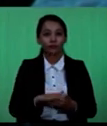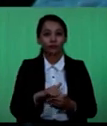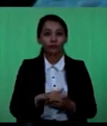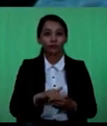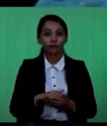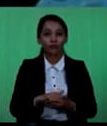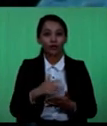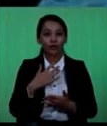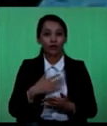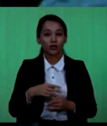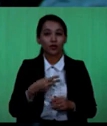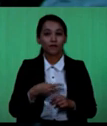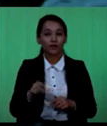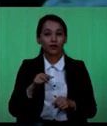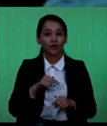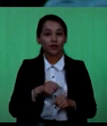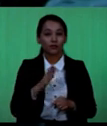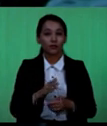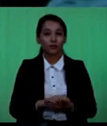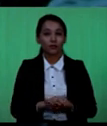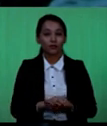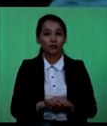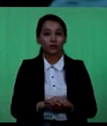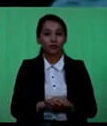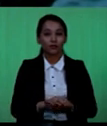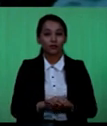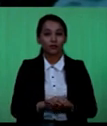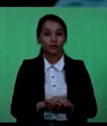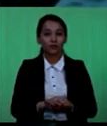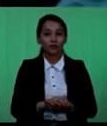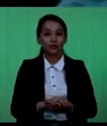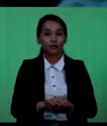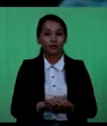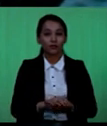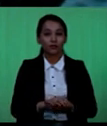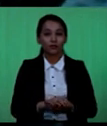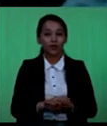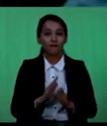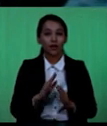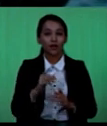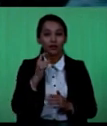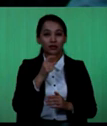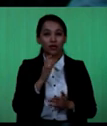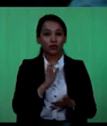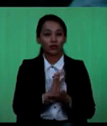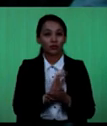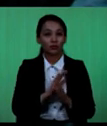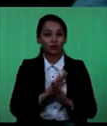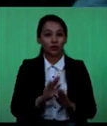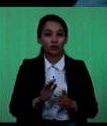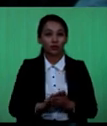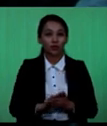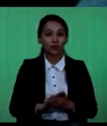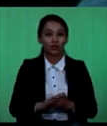organizmga salbiy ta'siri haqida gapirganda, xayolga birinchi bo'lib qoraygan o'pka tasviri va tishlarning xunuk ko'rinishi keladi. Ammo sigaretning